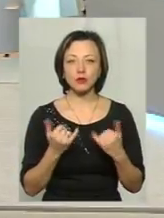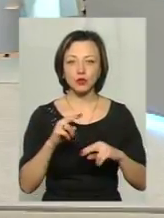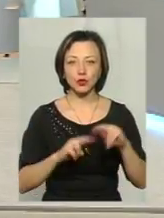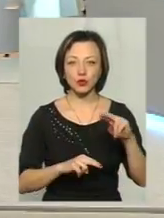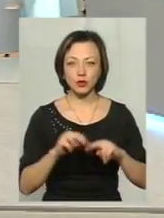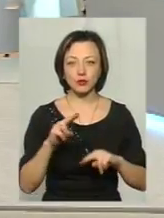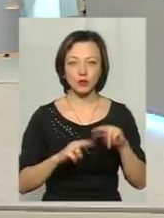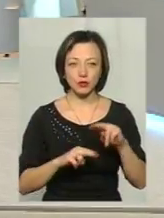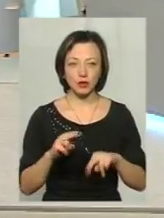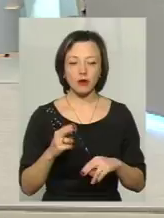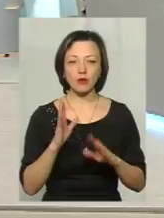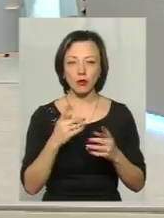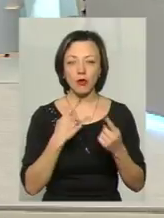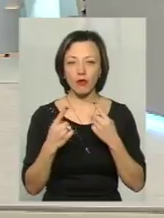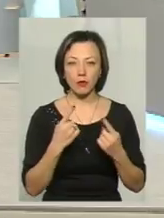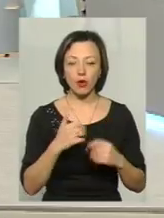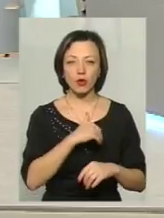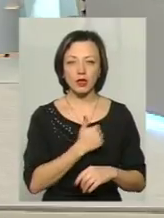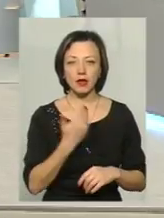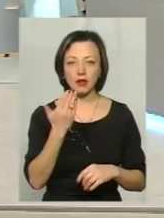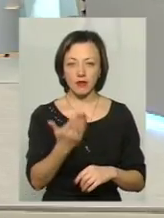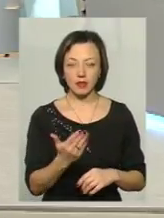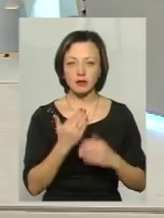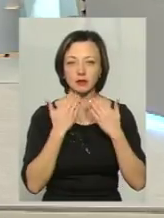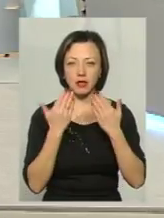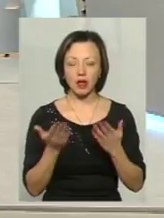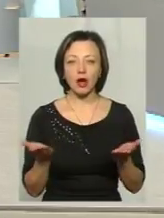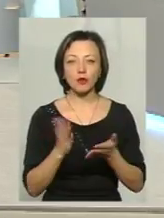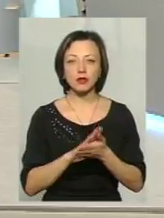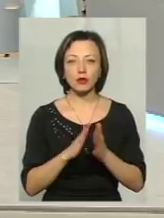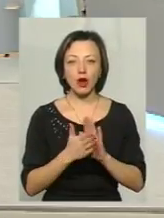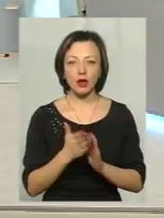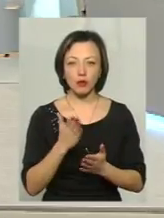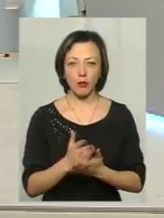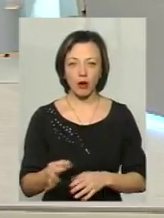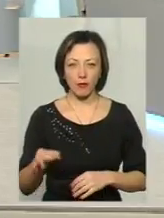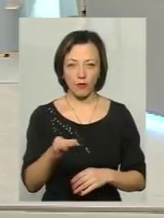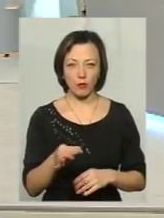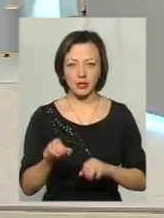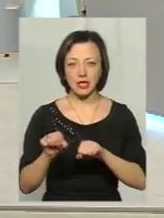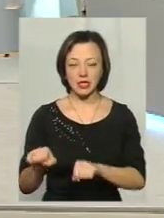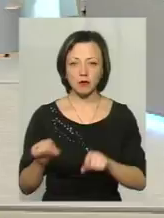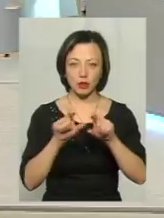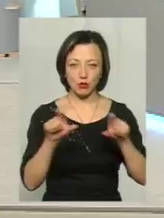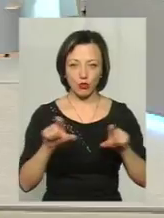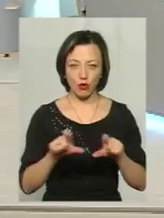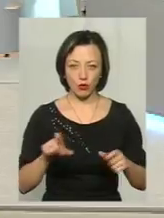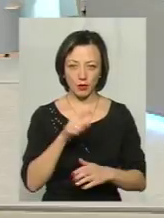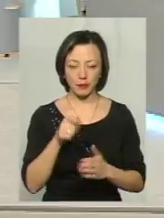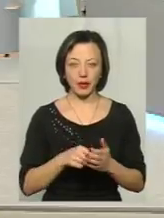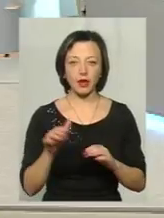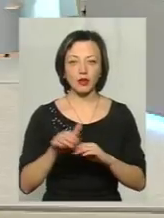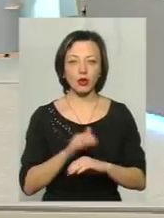пізніше поговоримо про це. А я ще хотіла в пана Віктора спитати, яку ситуацію маємо в області з захисними спорудами? Добрий вечір